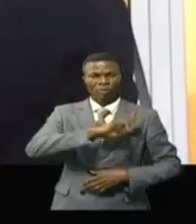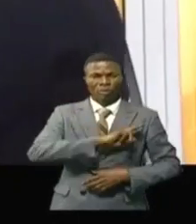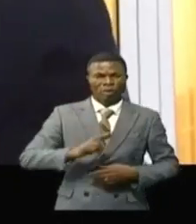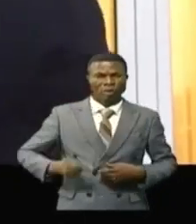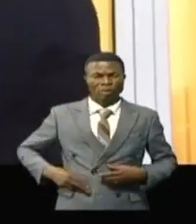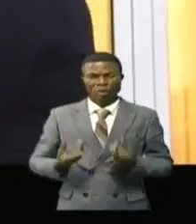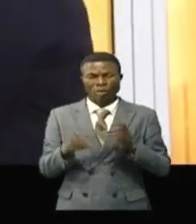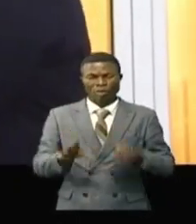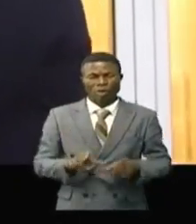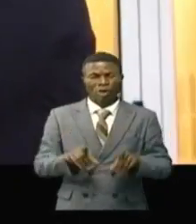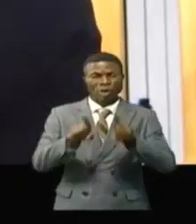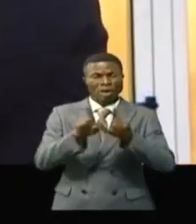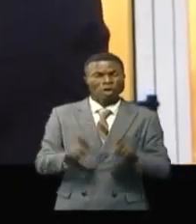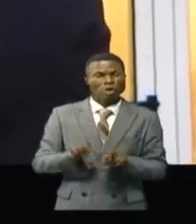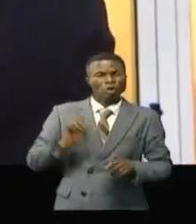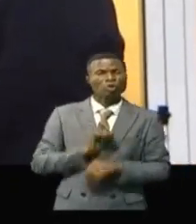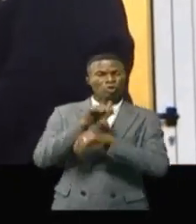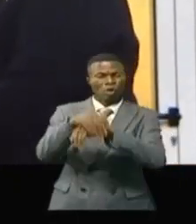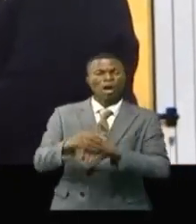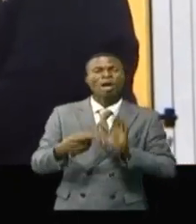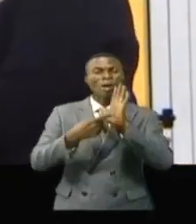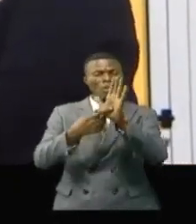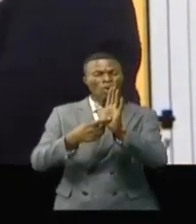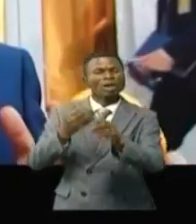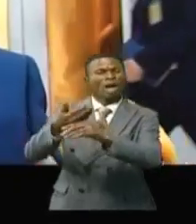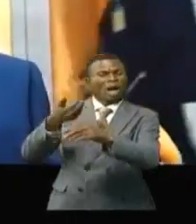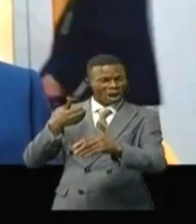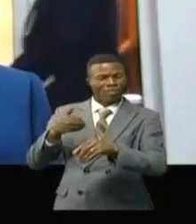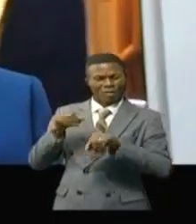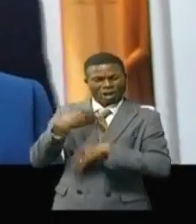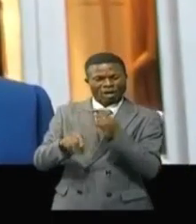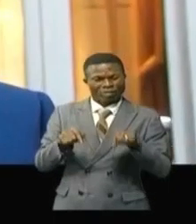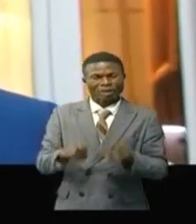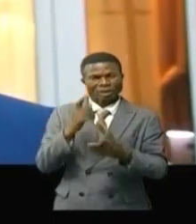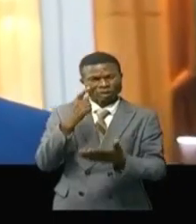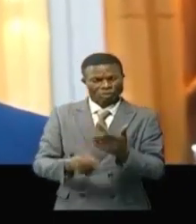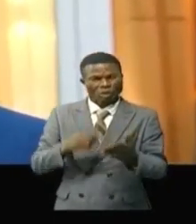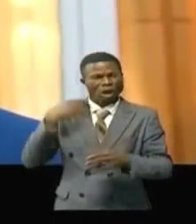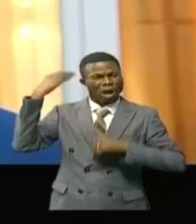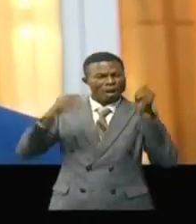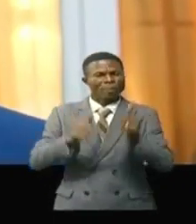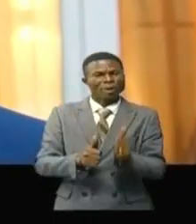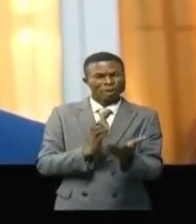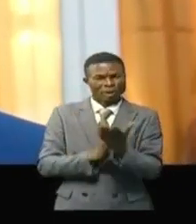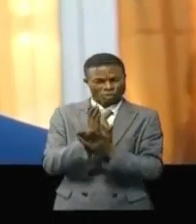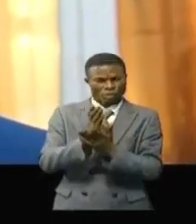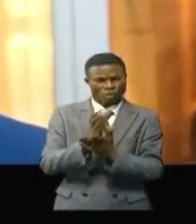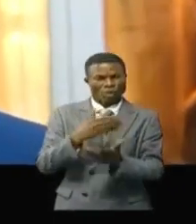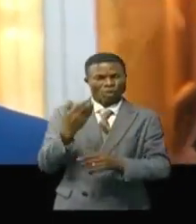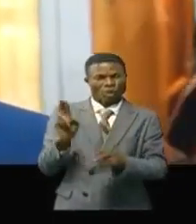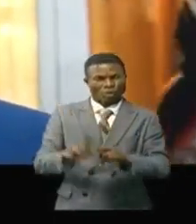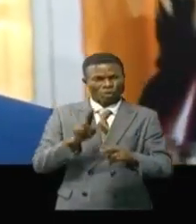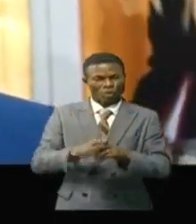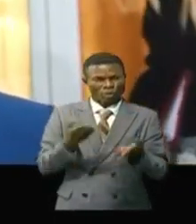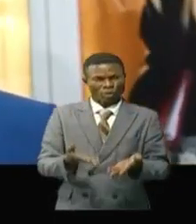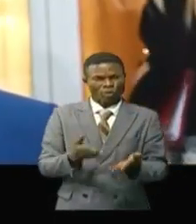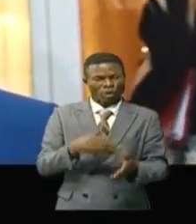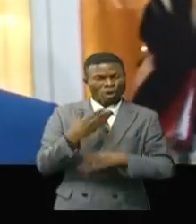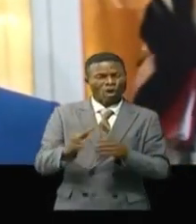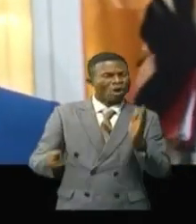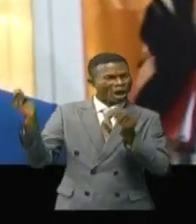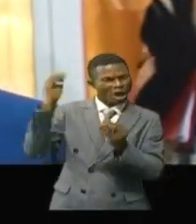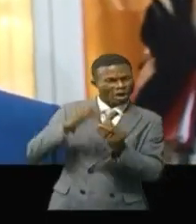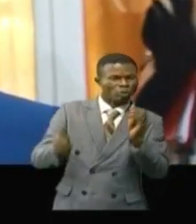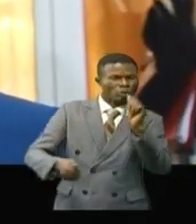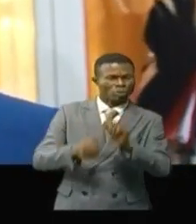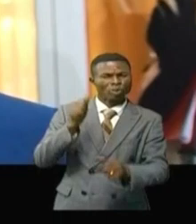invitée à la fois pour montrer ce qui a été fait et les bonnes pratiques qui sont faites en RDC, mais également pour voir ce qu'on peut faire de plus ensemble.